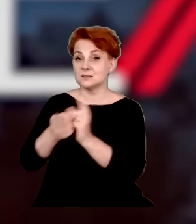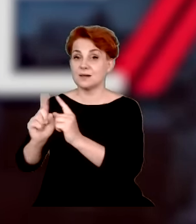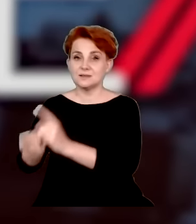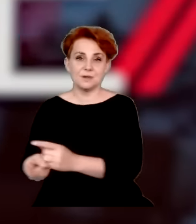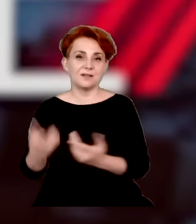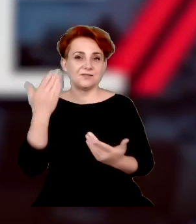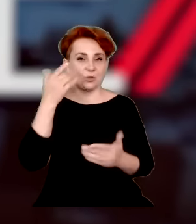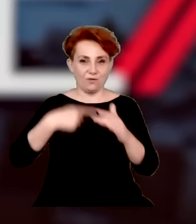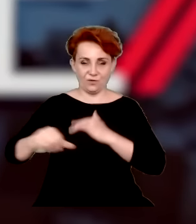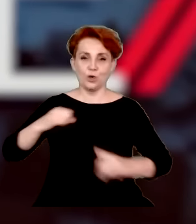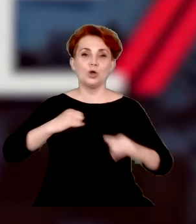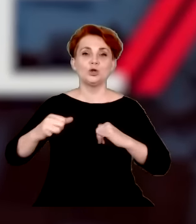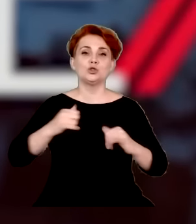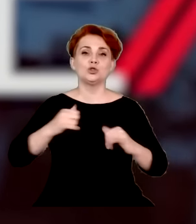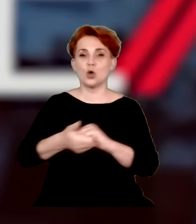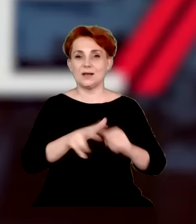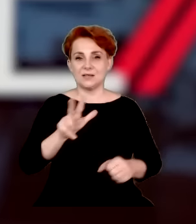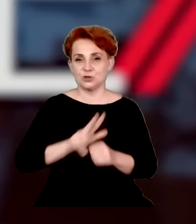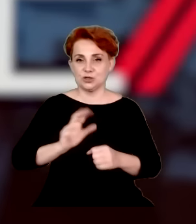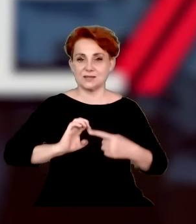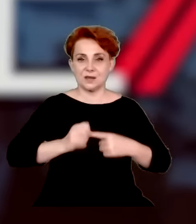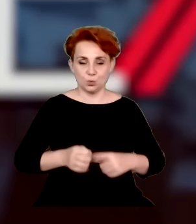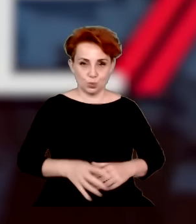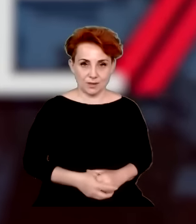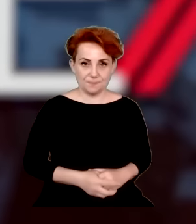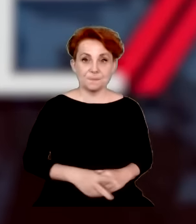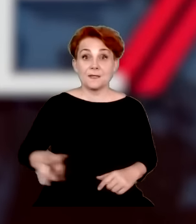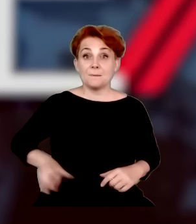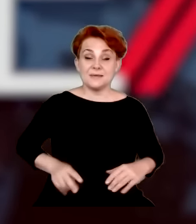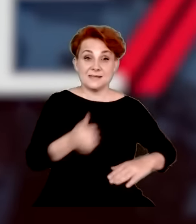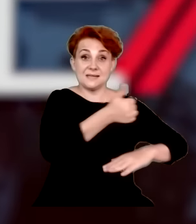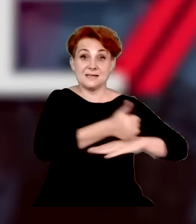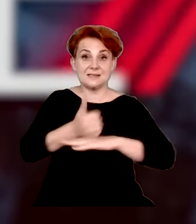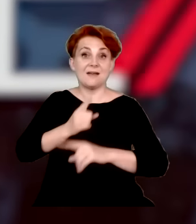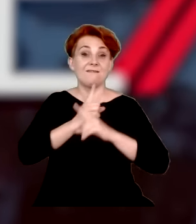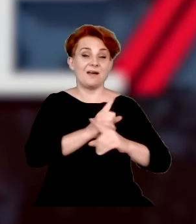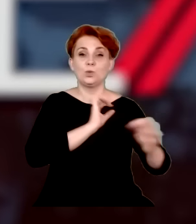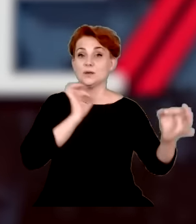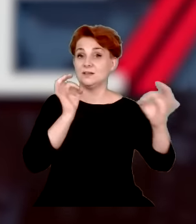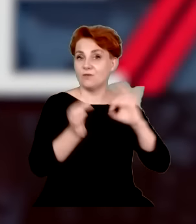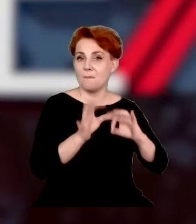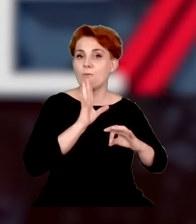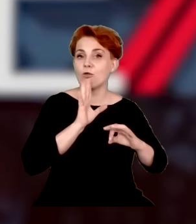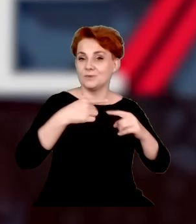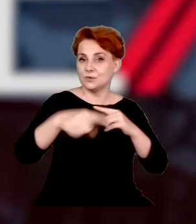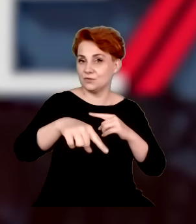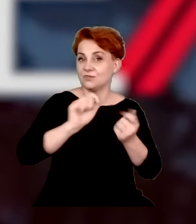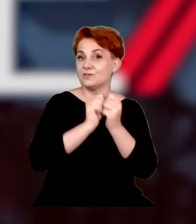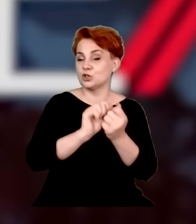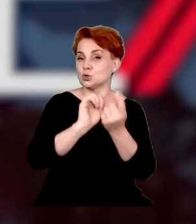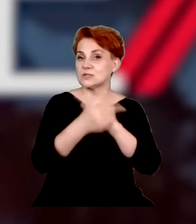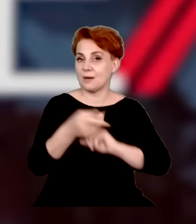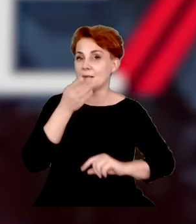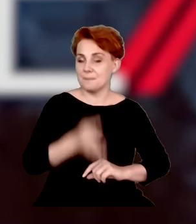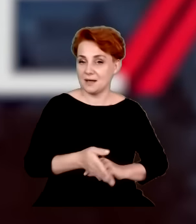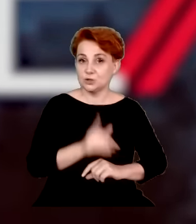w rządzie koalicji 13 grudnia. Roszady na ministerialnych stanowiskach, według medialnych doniesień, mają nastąpić we wrześniu, choć już teraz, nie czekając